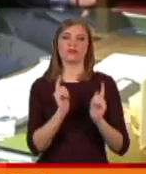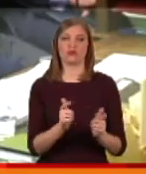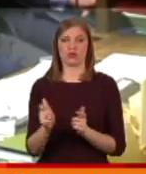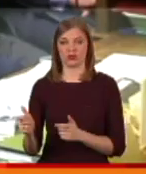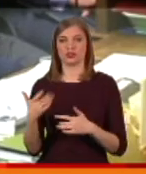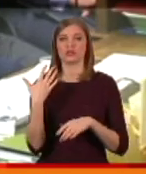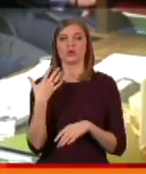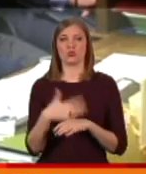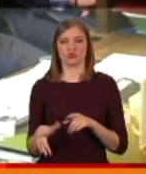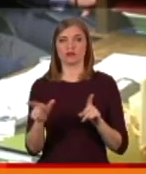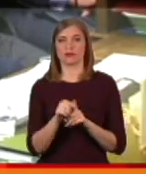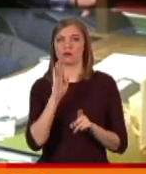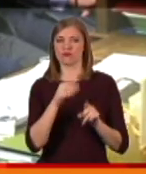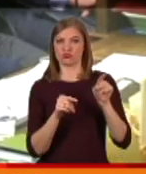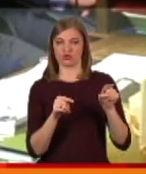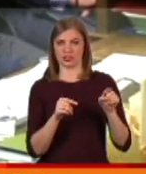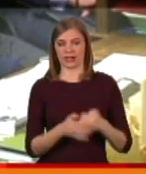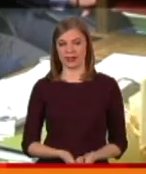погодитися вже із Брюсселя.